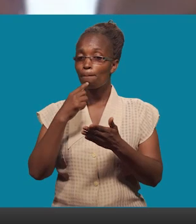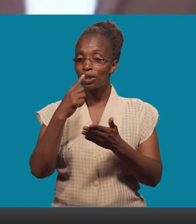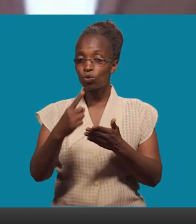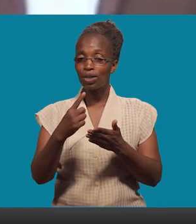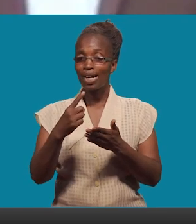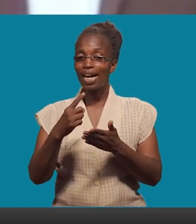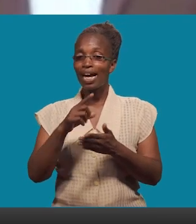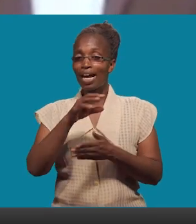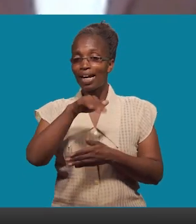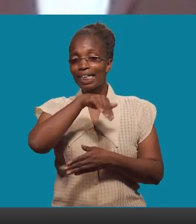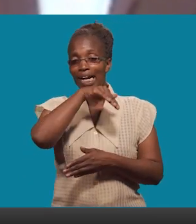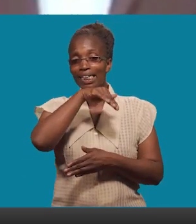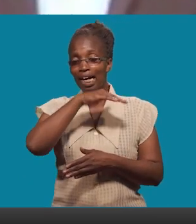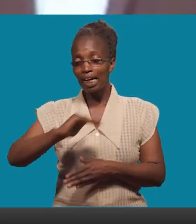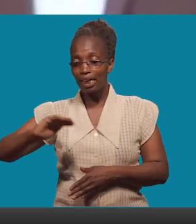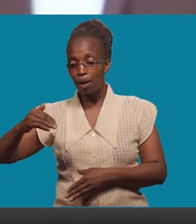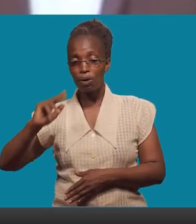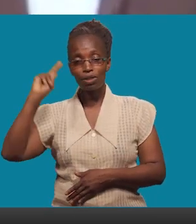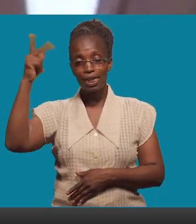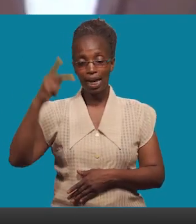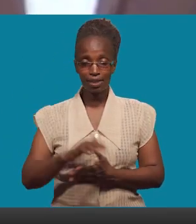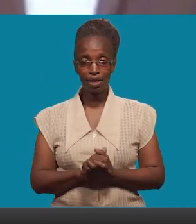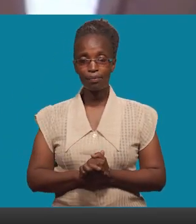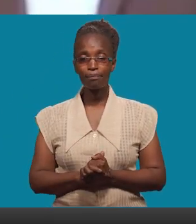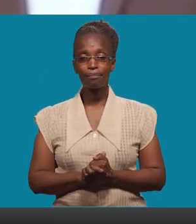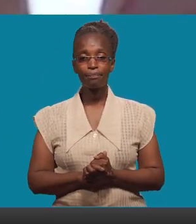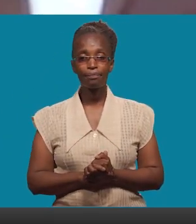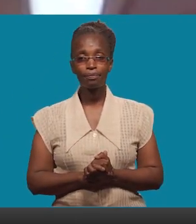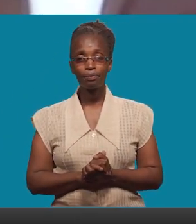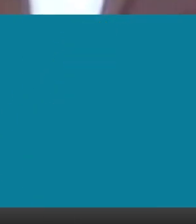So if he's already doing 50% and we have another 3 months to go, smell the coffee.